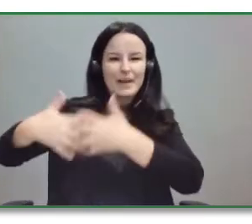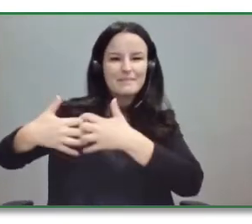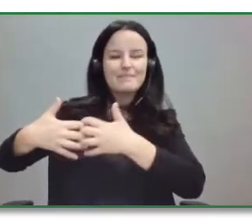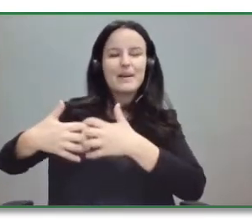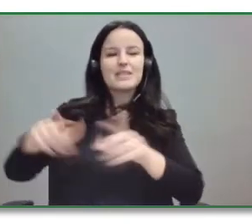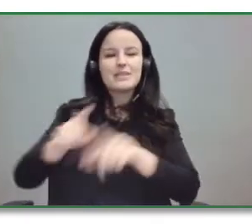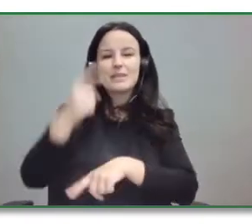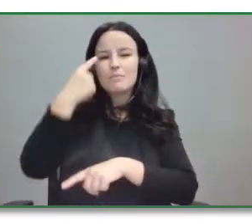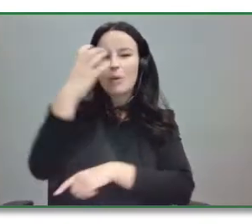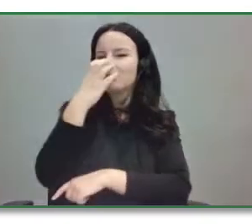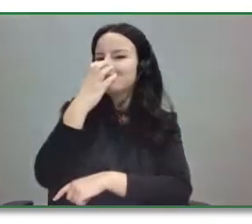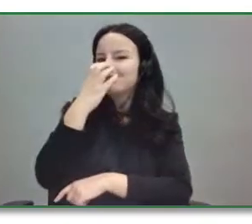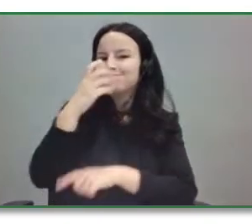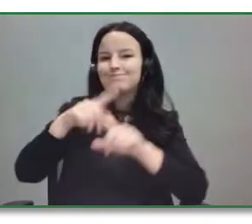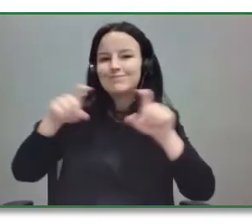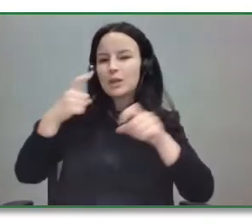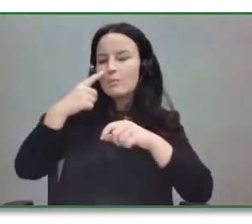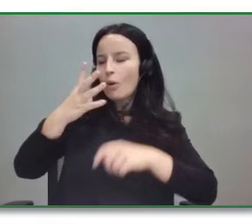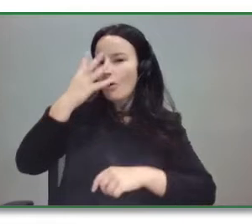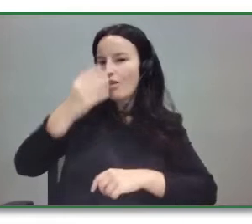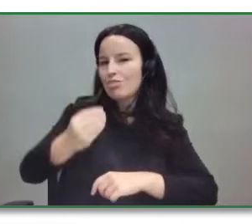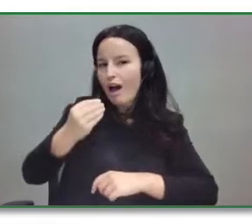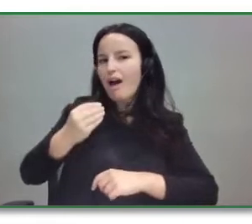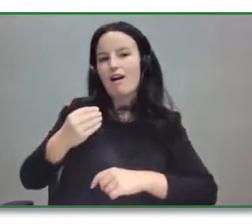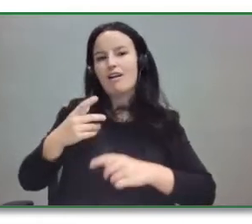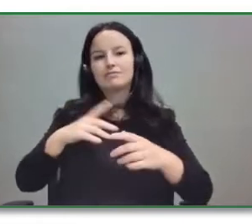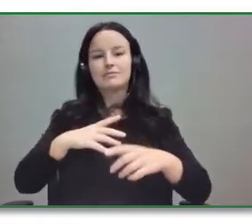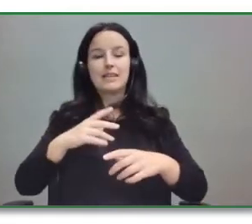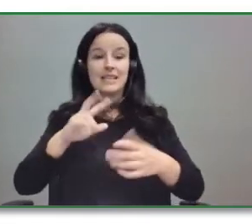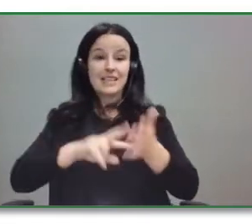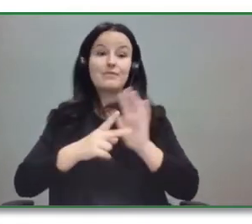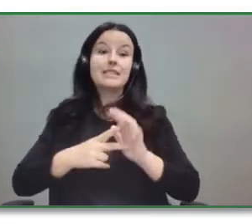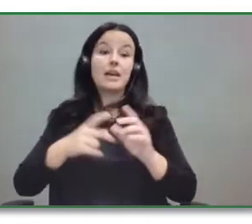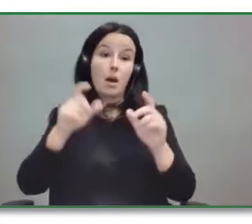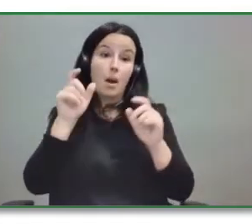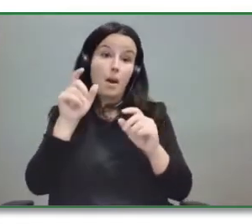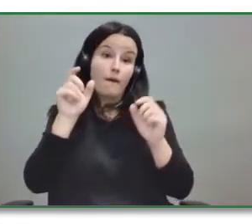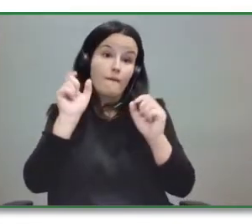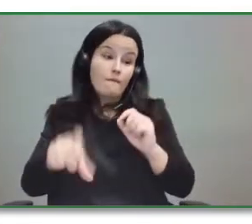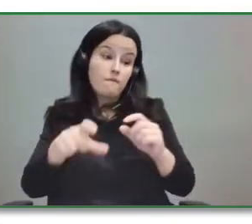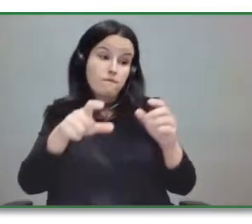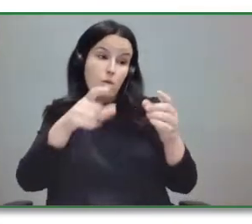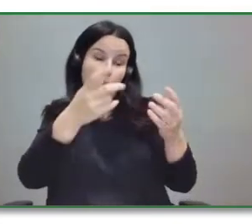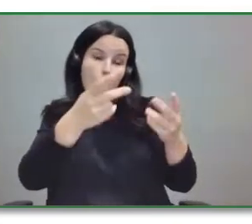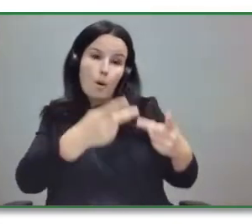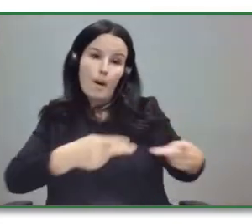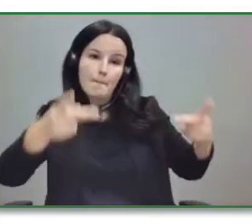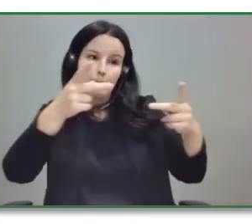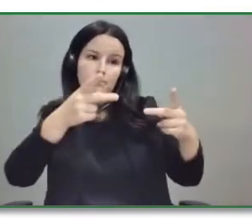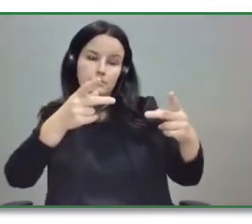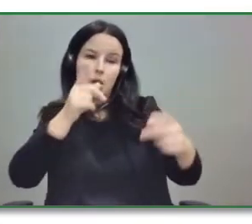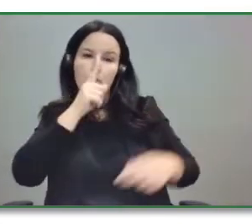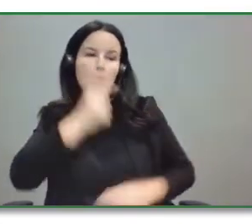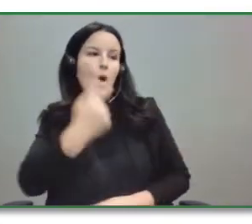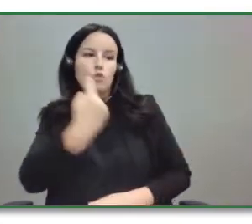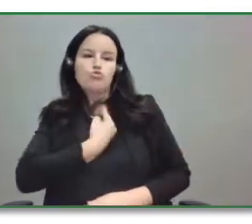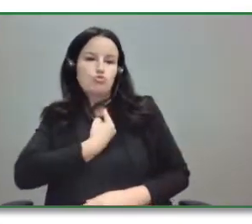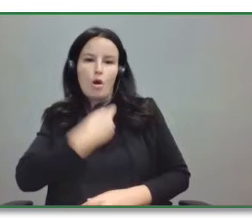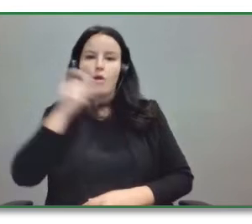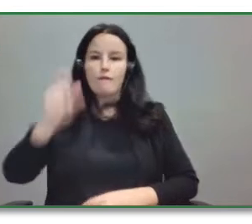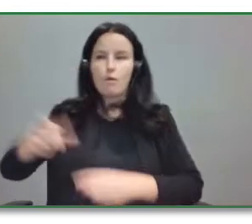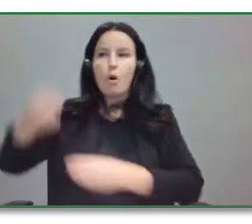pouvons utiliser ces rallonges que lorsque les voyages de camping sont organisés par East Bay Park, ce qui signifie qu'on ne peut pas faire le voyage de manière indépendante.